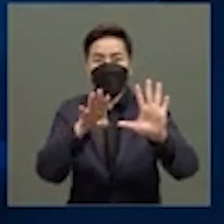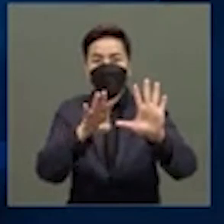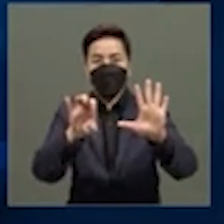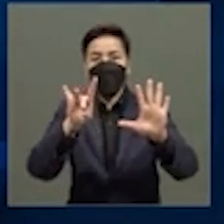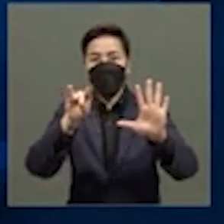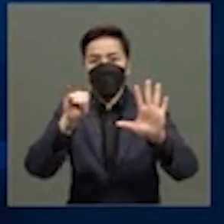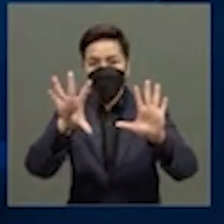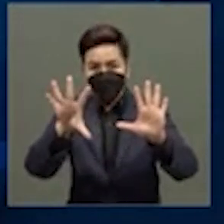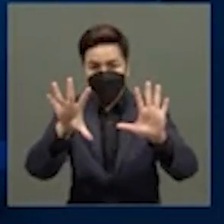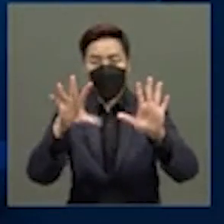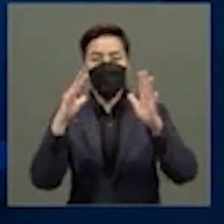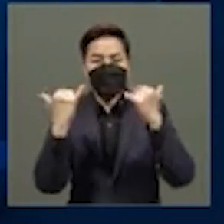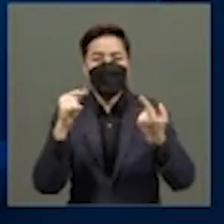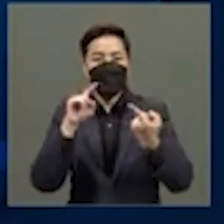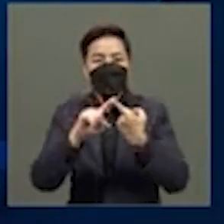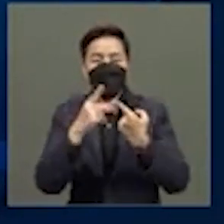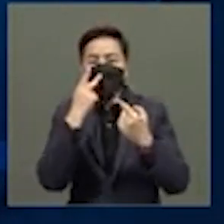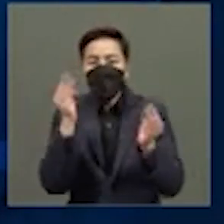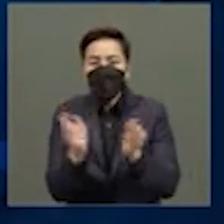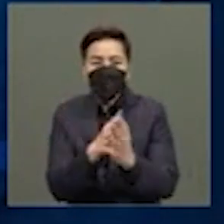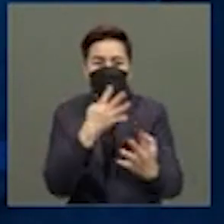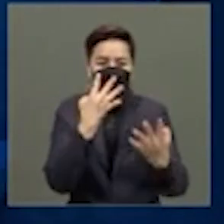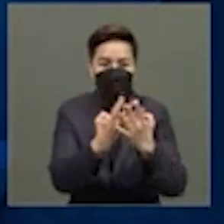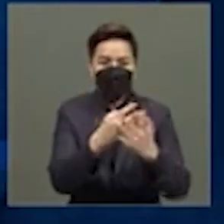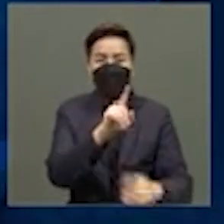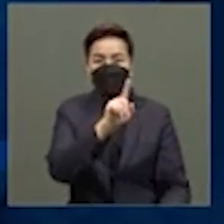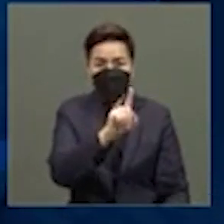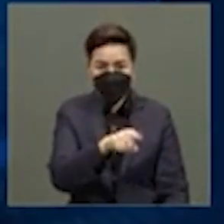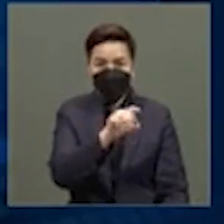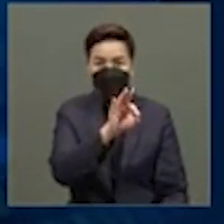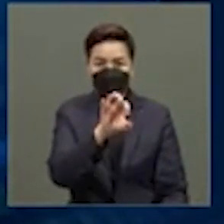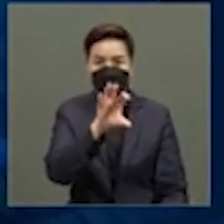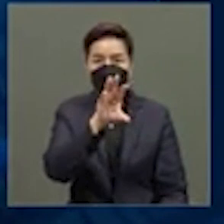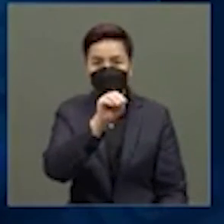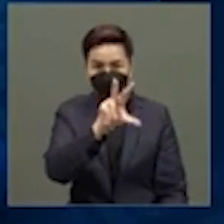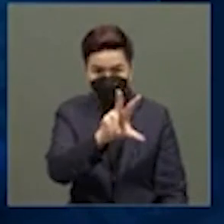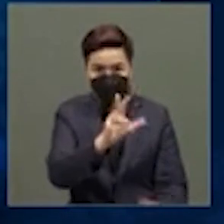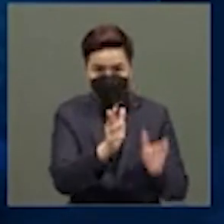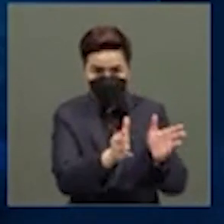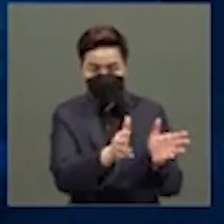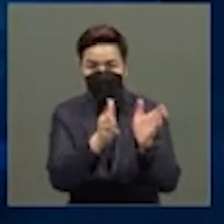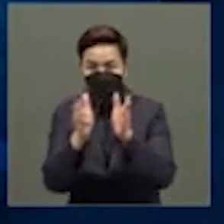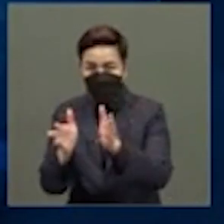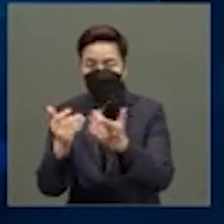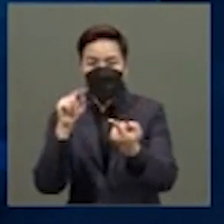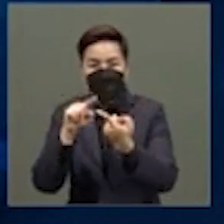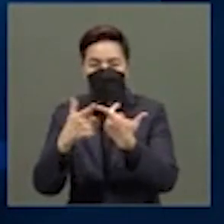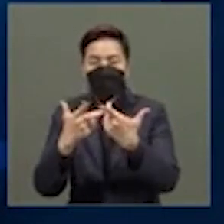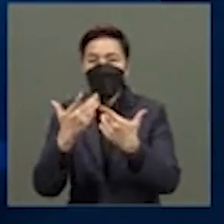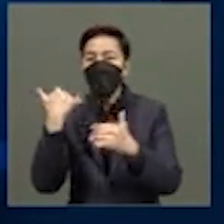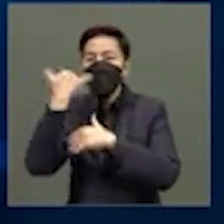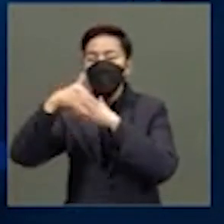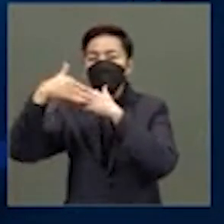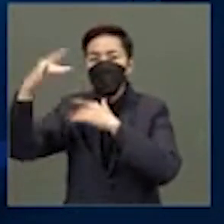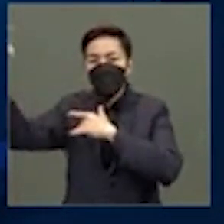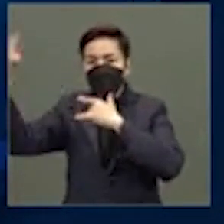5,485 รายนะคะเป็นยอดจากเรือนจำ 1,953 รายค่ะแล้วก็มีการเดินทางจากต่างประเ